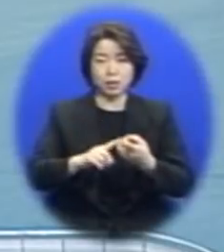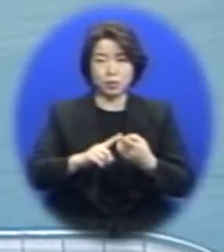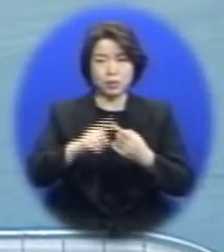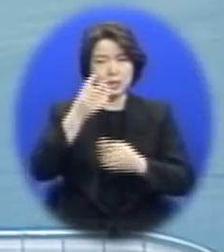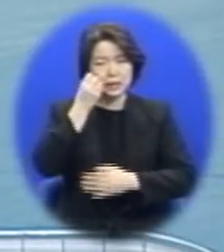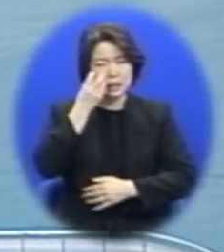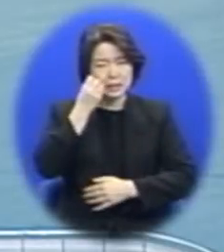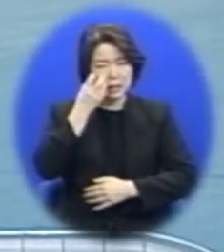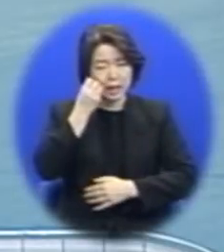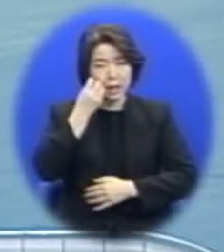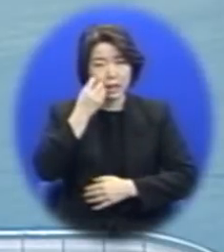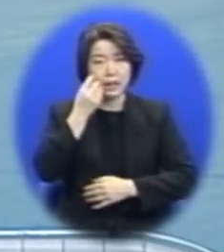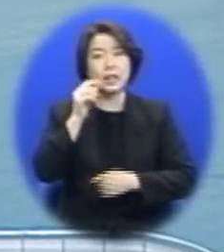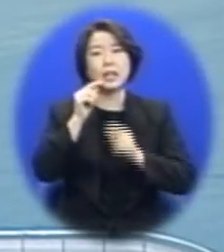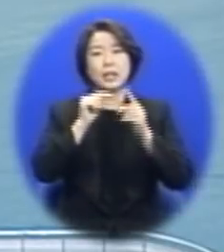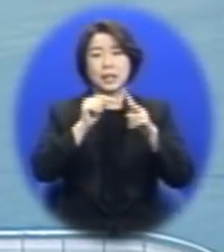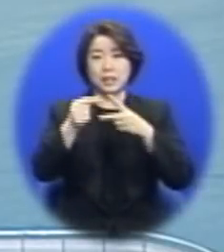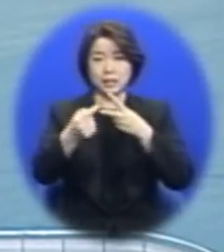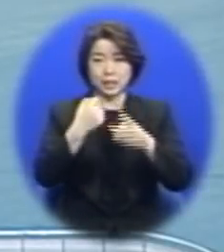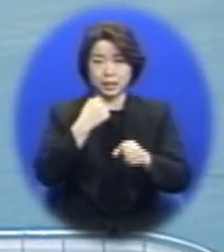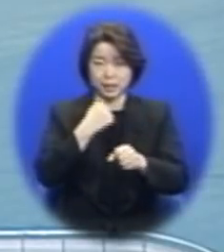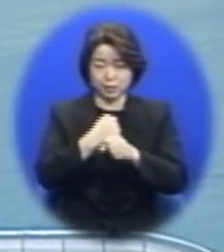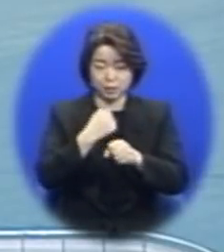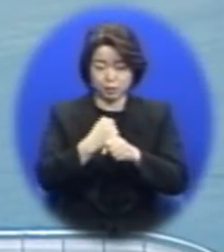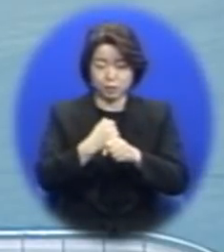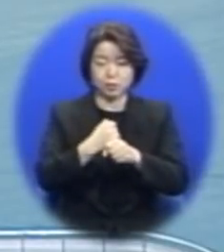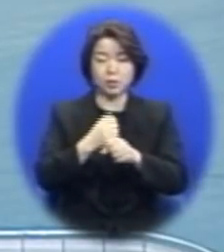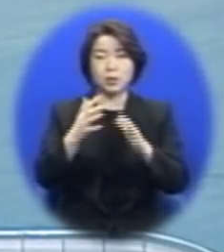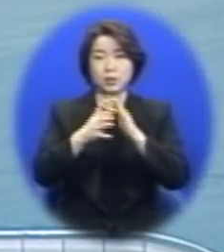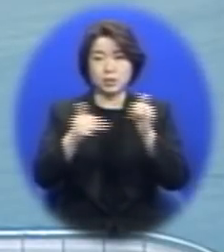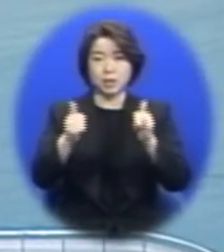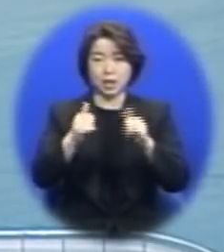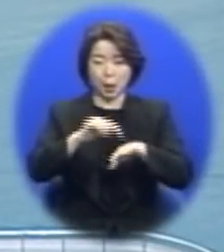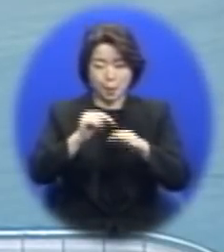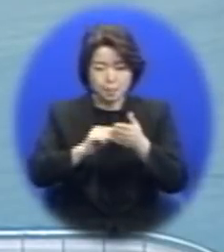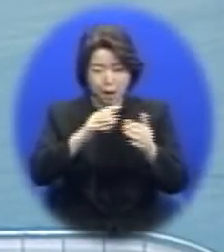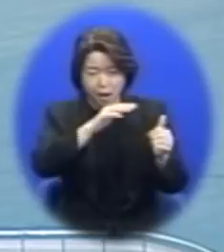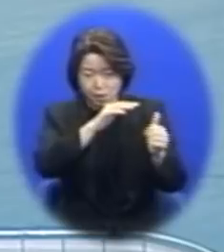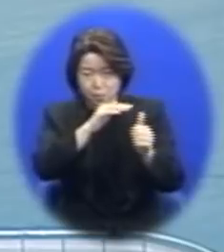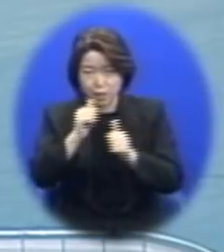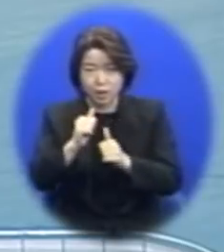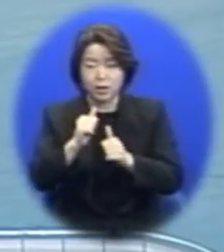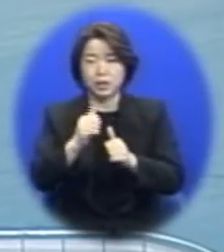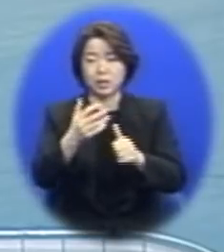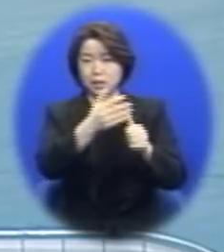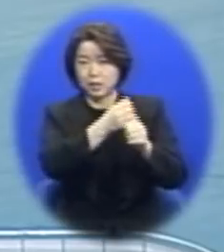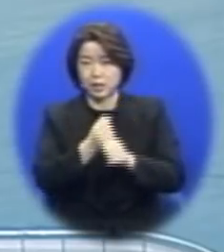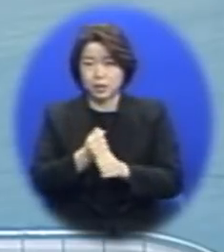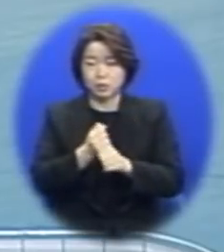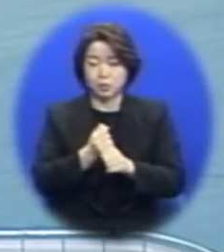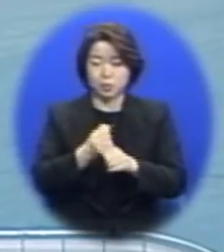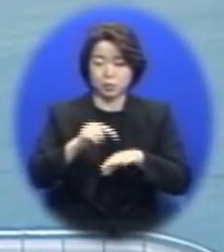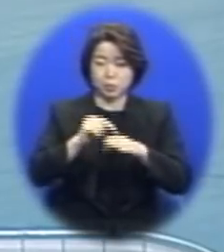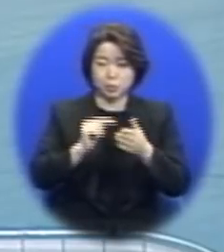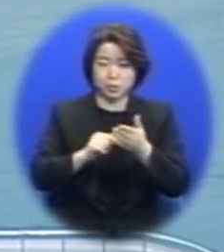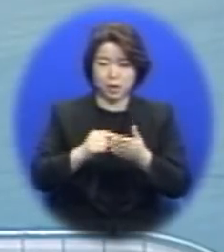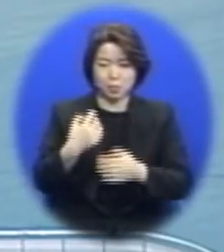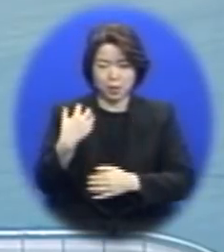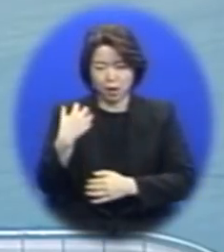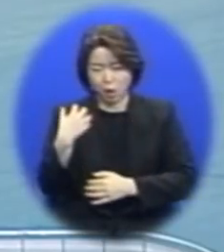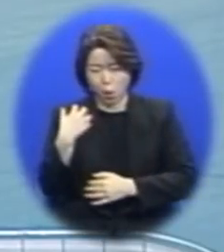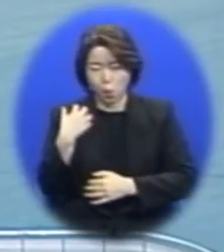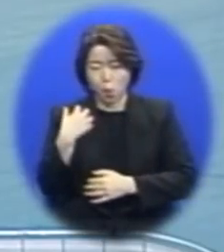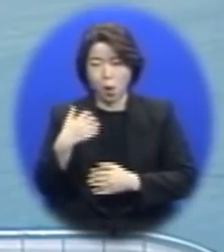사람의 마음을 사로잡고 그리고 그 강박관념을 심어주는 일에 이용하고 있는